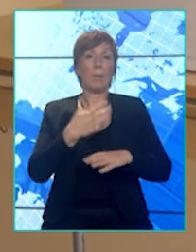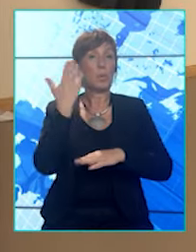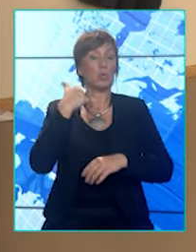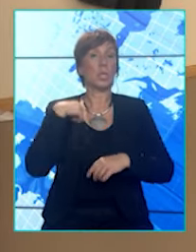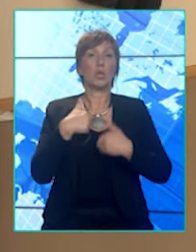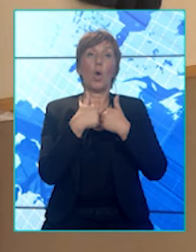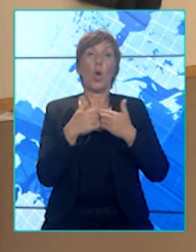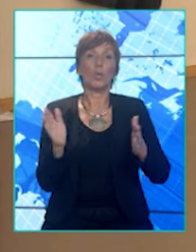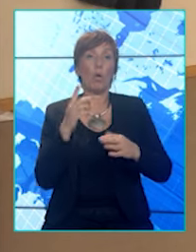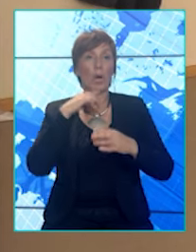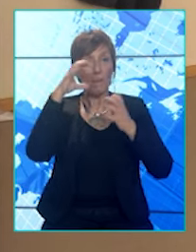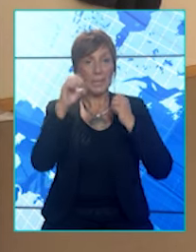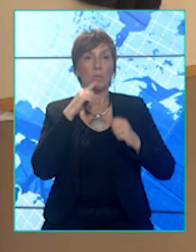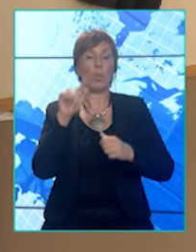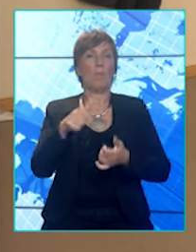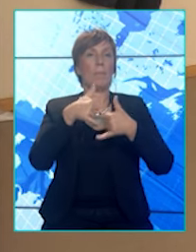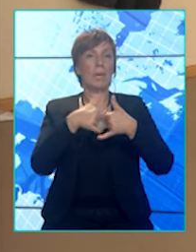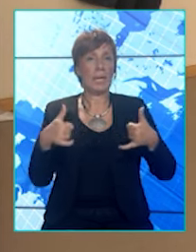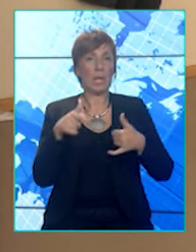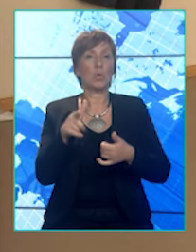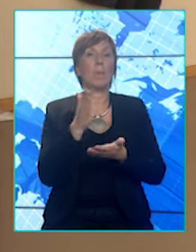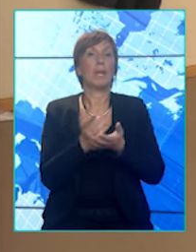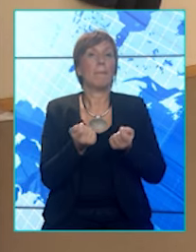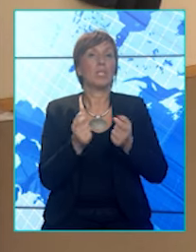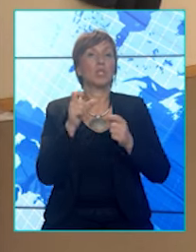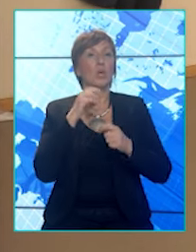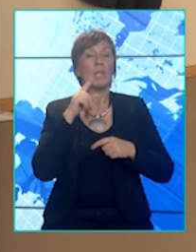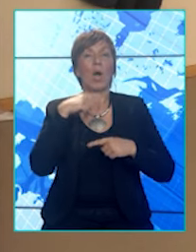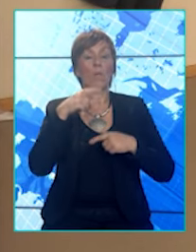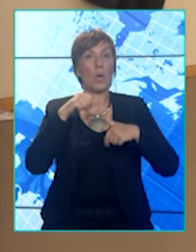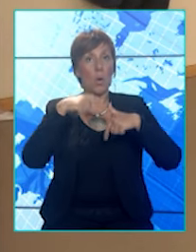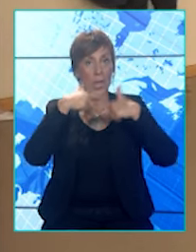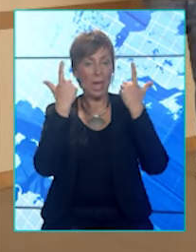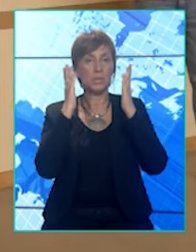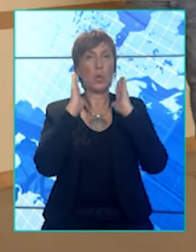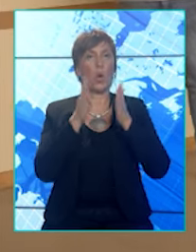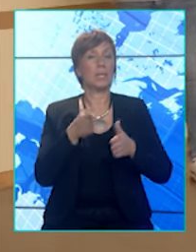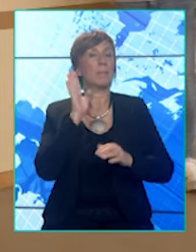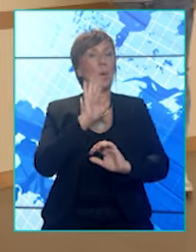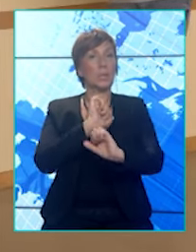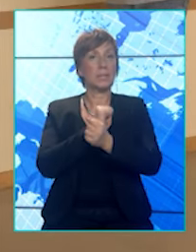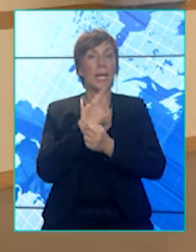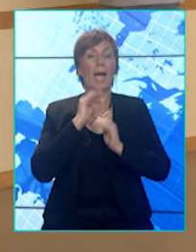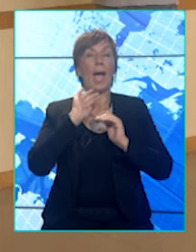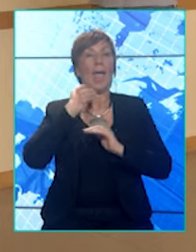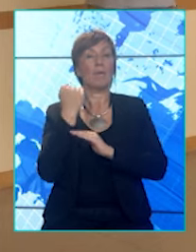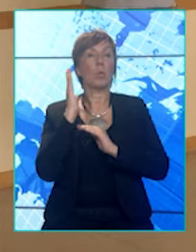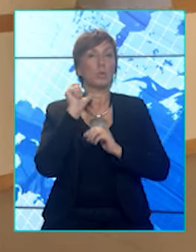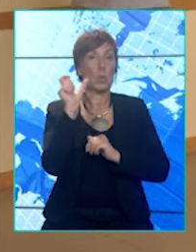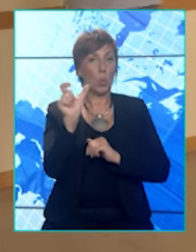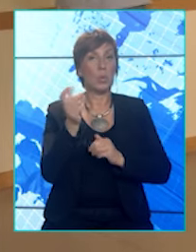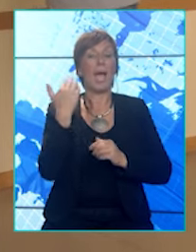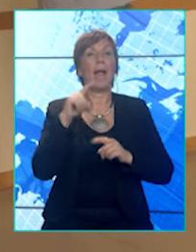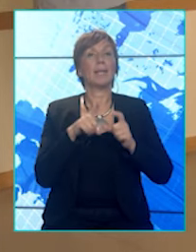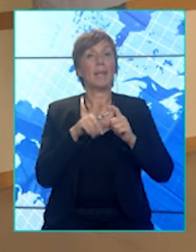godine otvorila konzulat i u ovom gradu. Bila je to prilika Čoviću da govori o jasnoj orijentaciji Bosne i Hercegovine ka Evropskoj uniji, ali